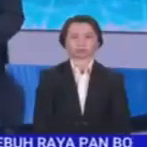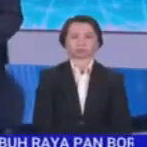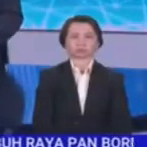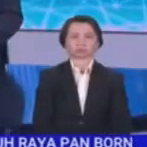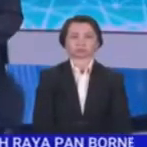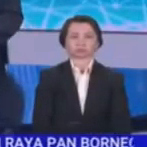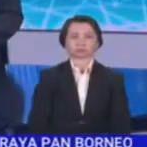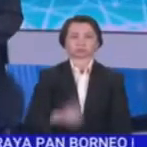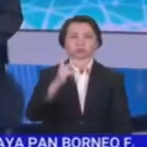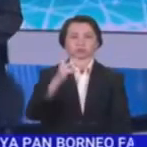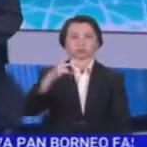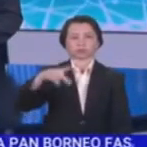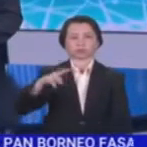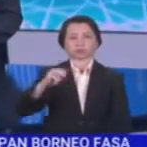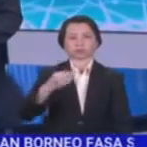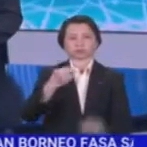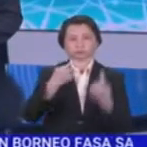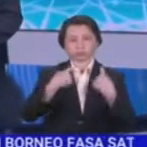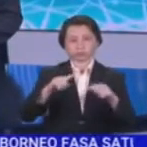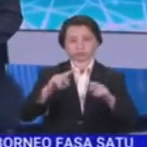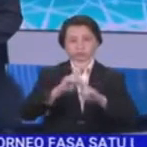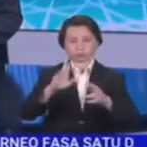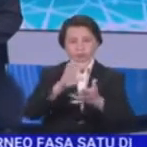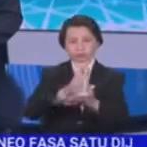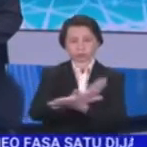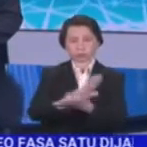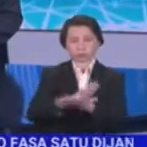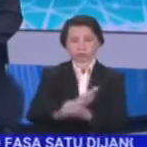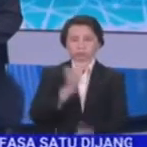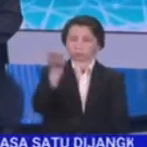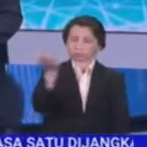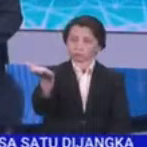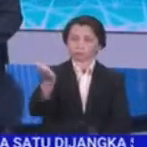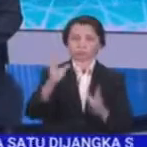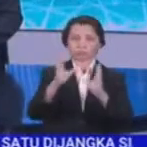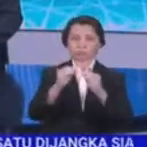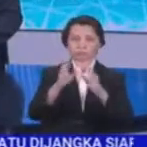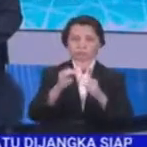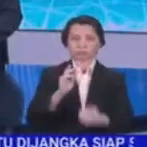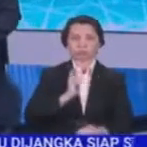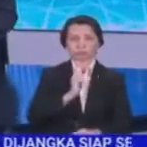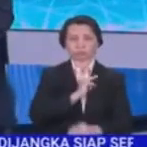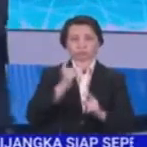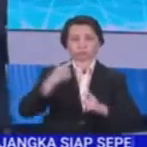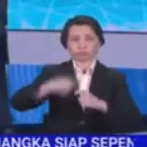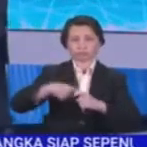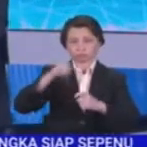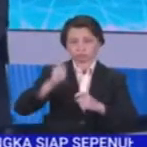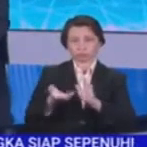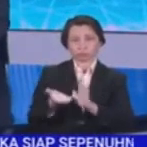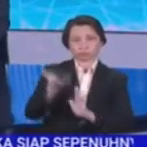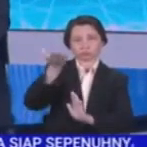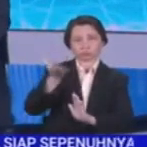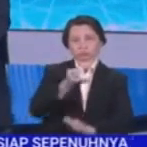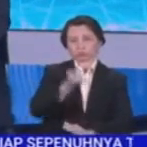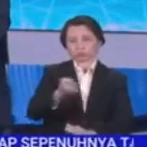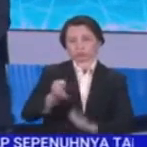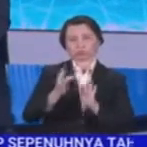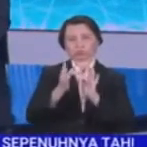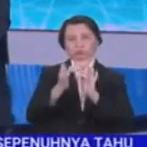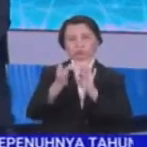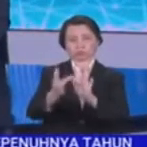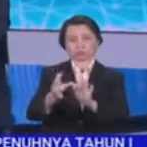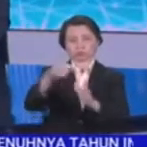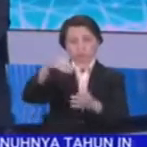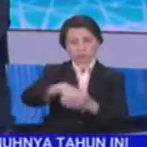Kementerian Pendidikan sedang menyediakan kertas kerja untuk dibentangkan dalam mesyuarat Jemaah Menteri berkaitan keperluan meningkatkan kemudahan jaringan internet